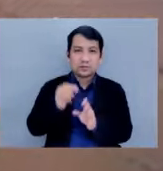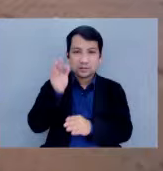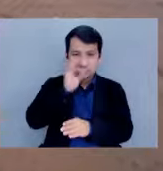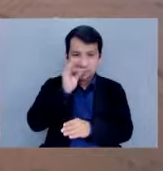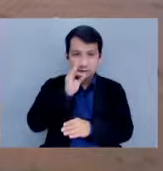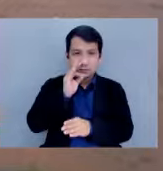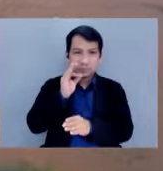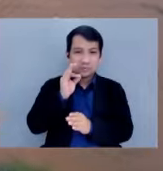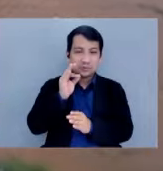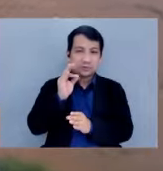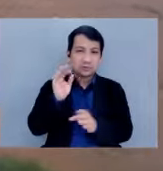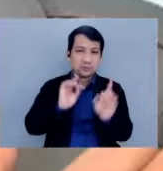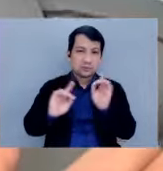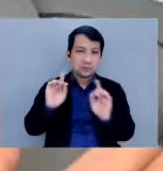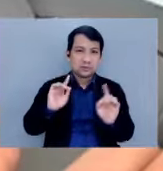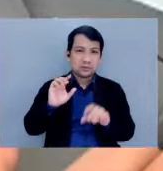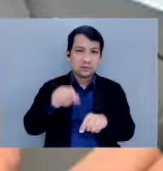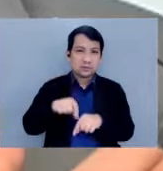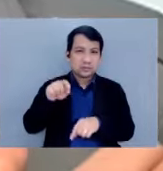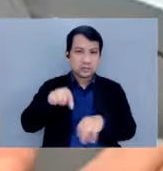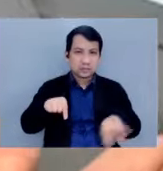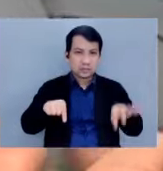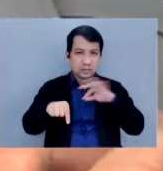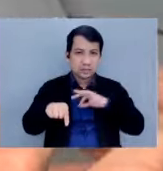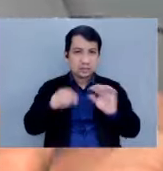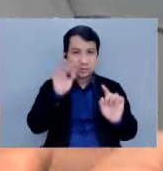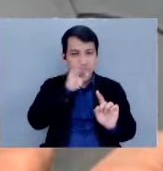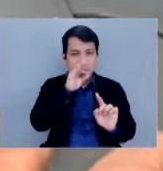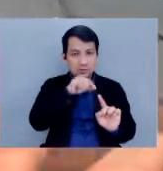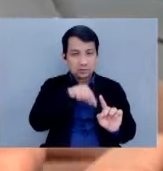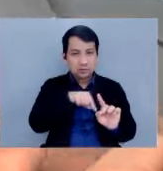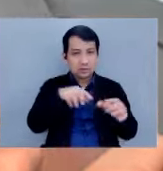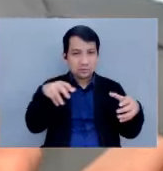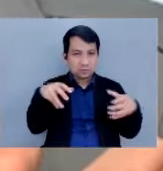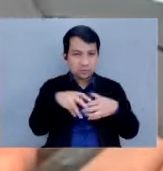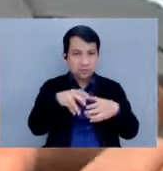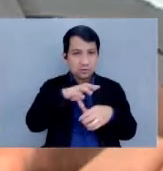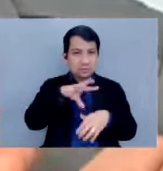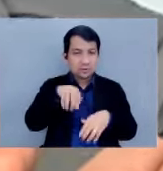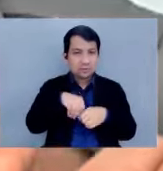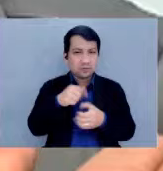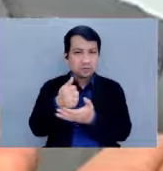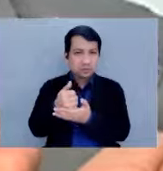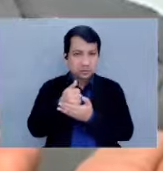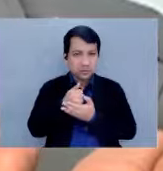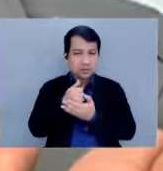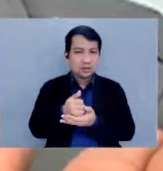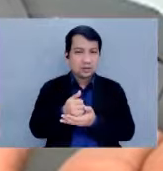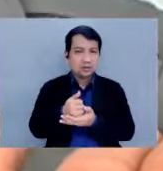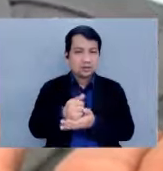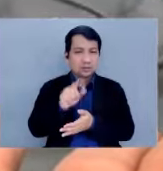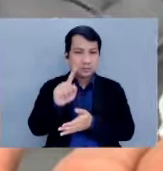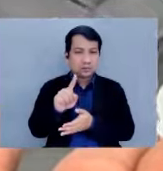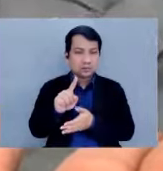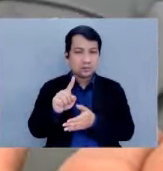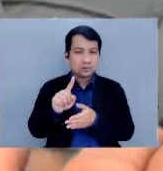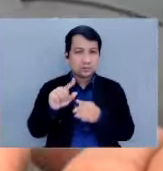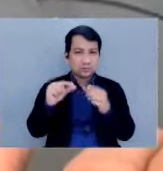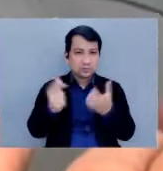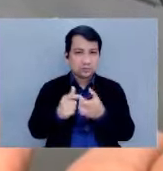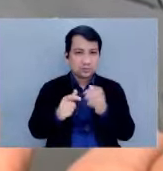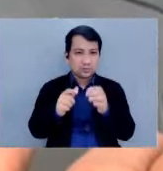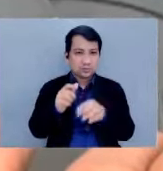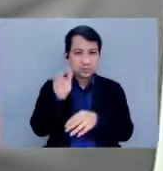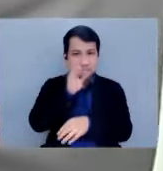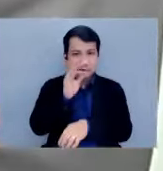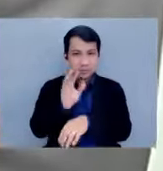Ganun din tayo dapat. Ito Pilipino ito. And then dapat magtulong-tulong lahat as one wave. Filipino music,